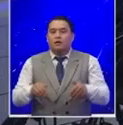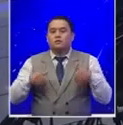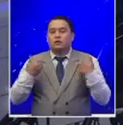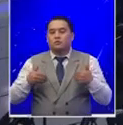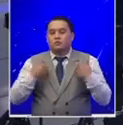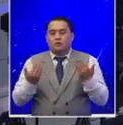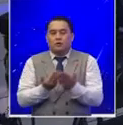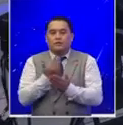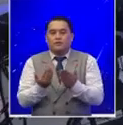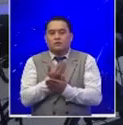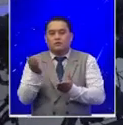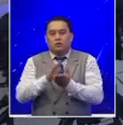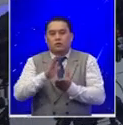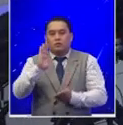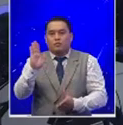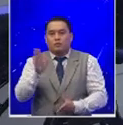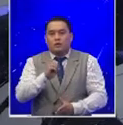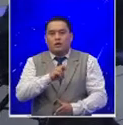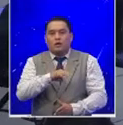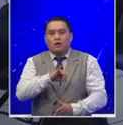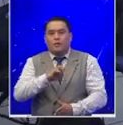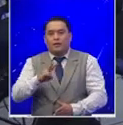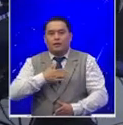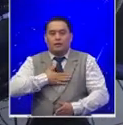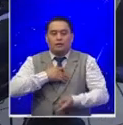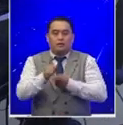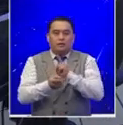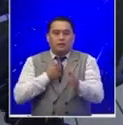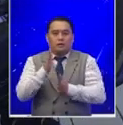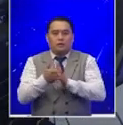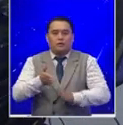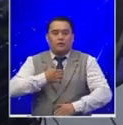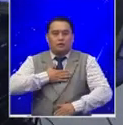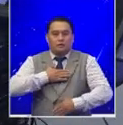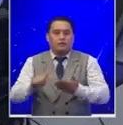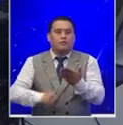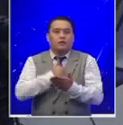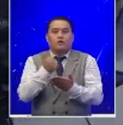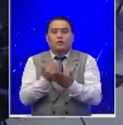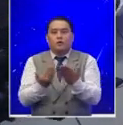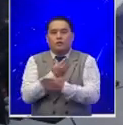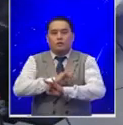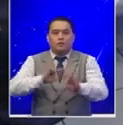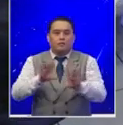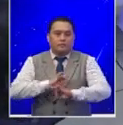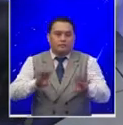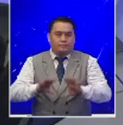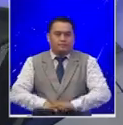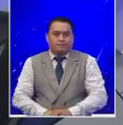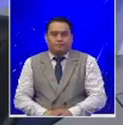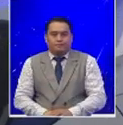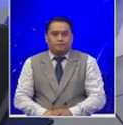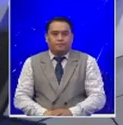Здравствуйте, время новостей на телеканале ЖТСУ. В студии Еламан Раймбеков, и сурдоперевод обеспечивает Марат Жумабеков. И в начале выпуска коротко о самом